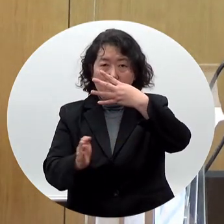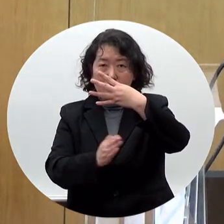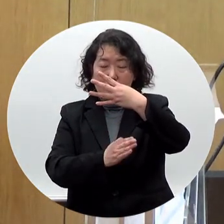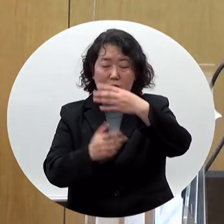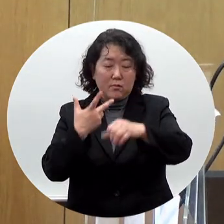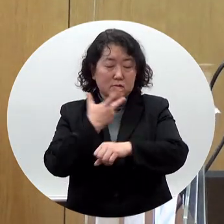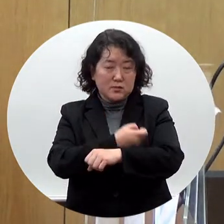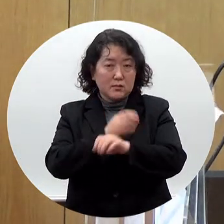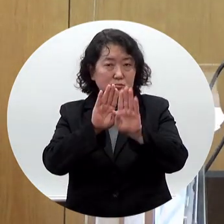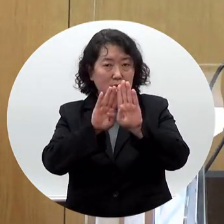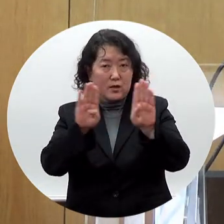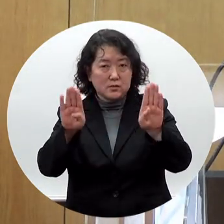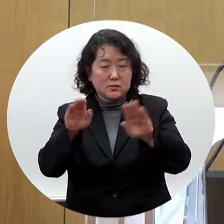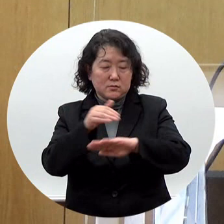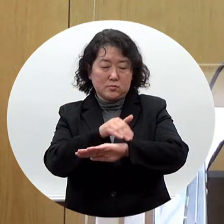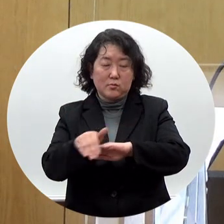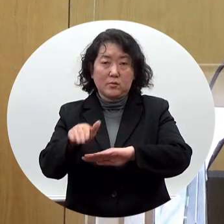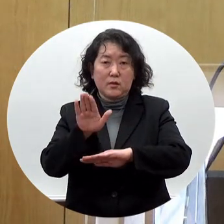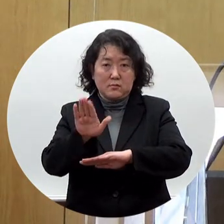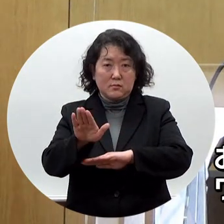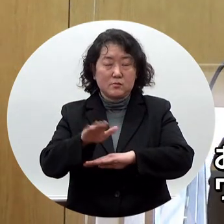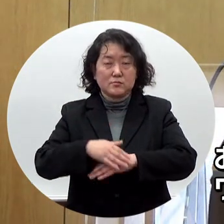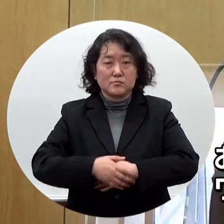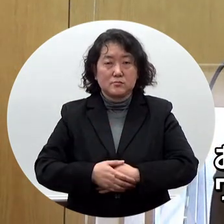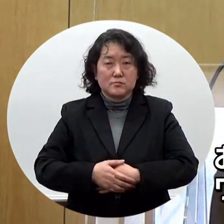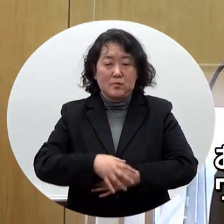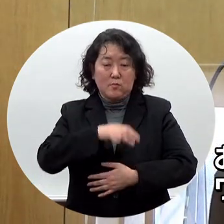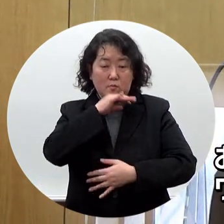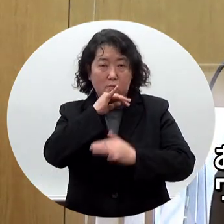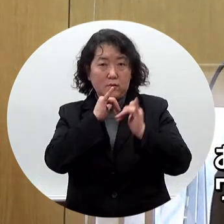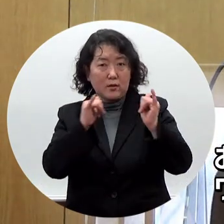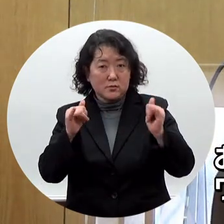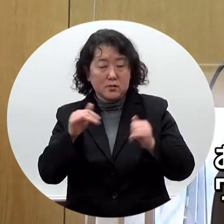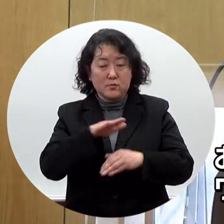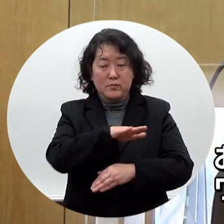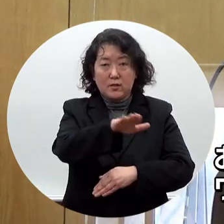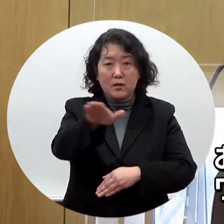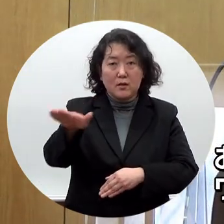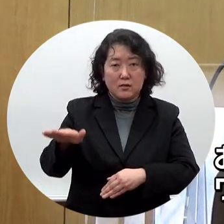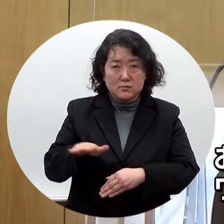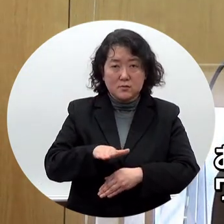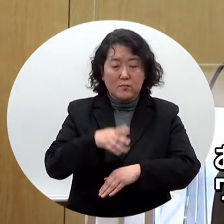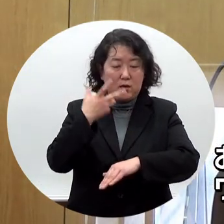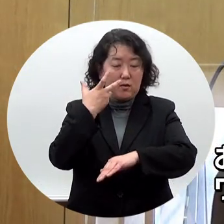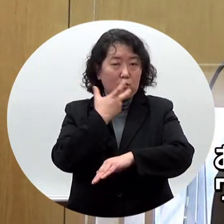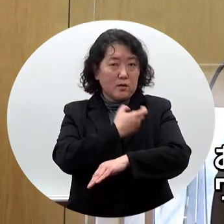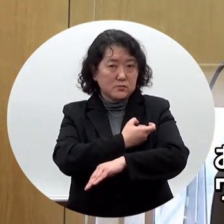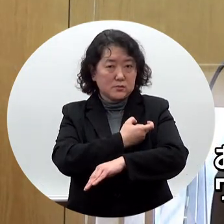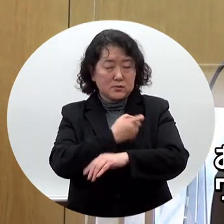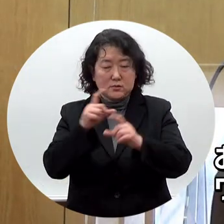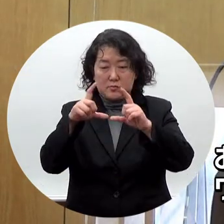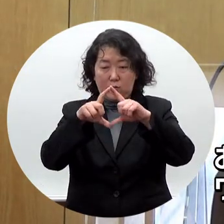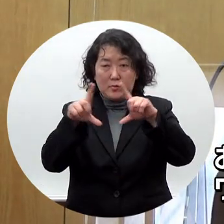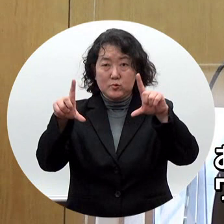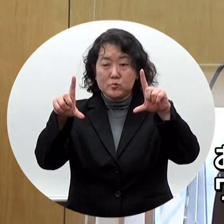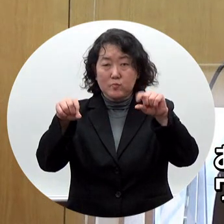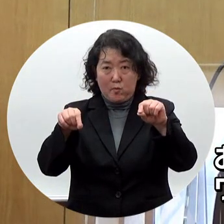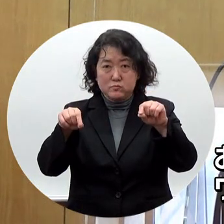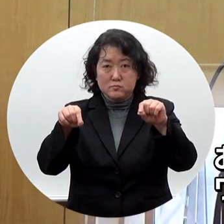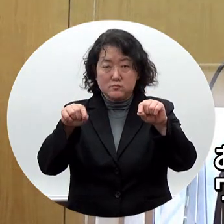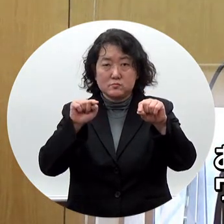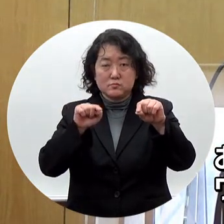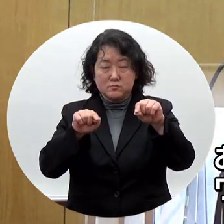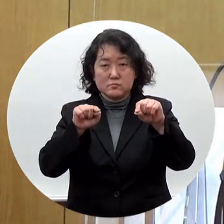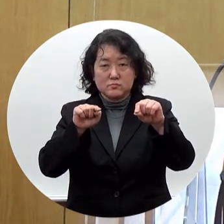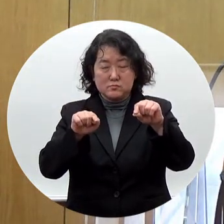接種開始を予定しており、お年を召された皆様には、ワクチンの接種券、いわゆるクーポンでござい